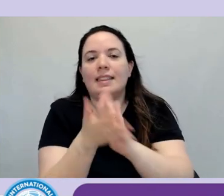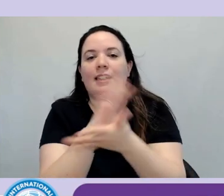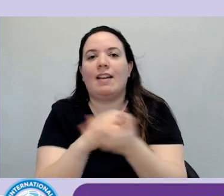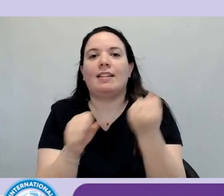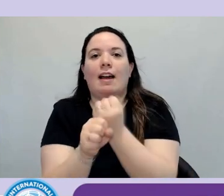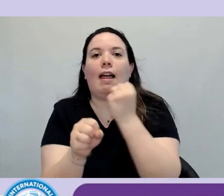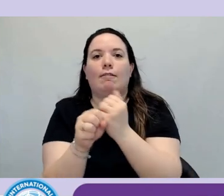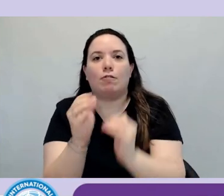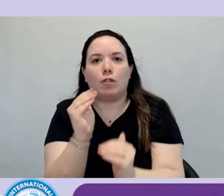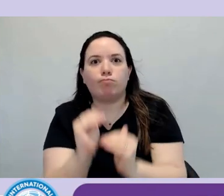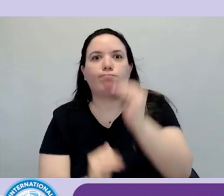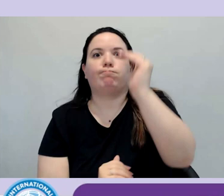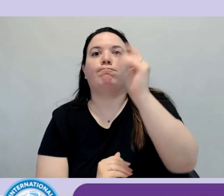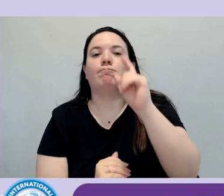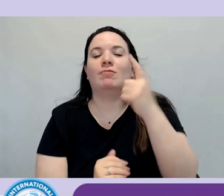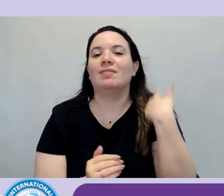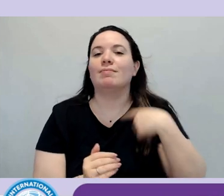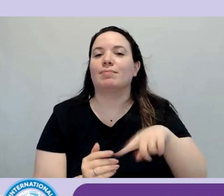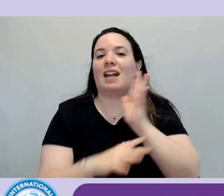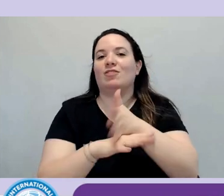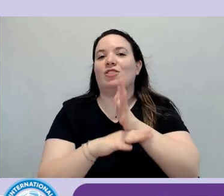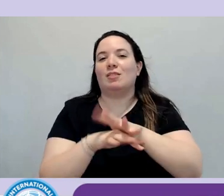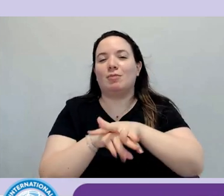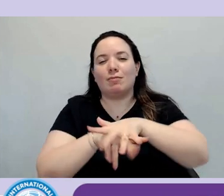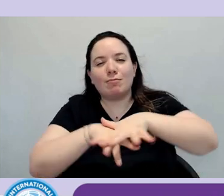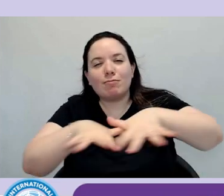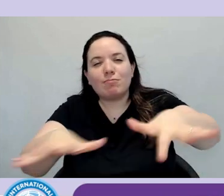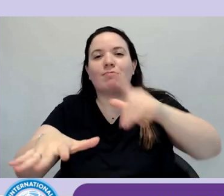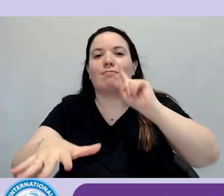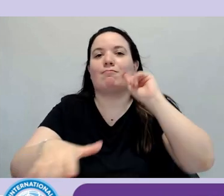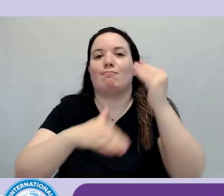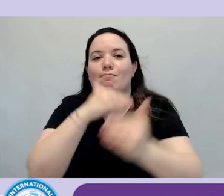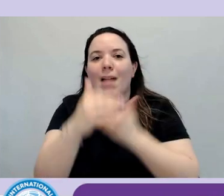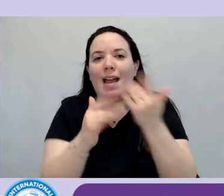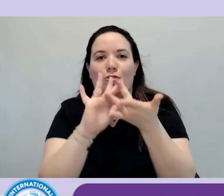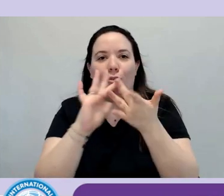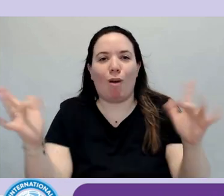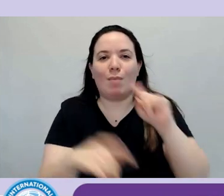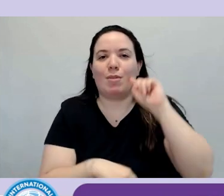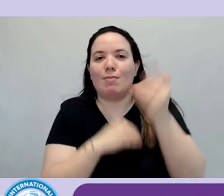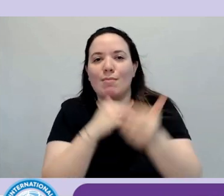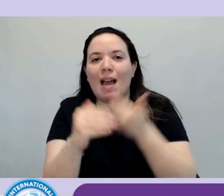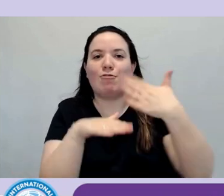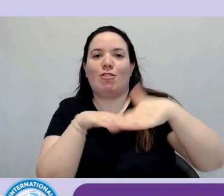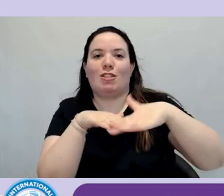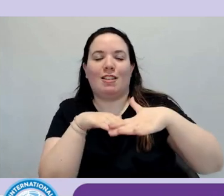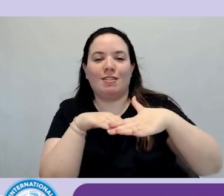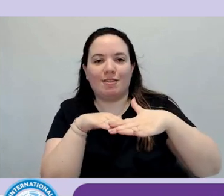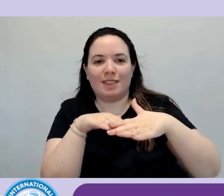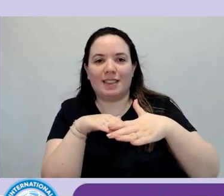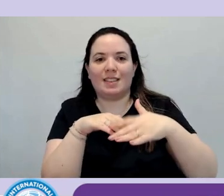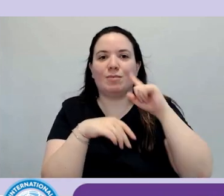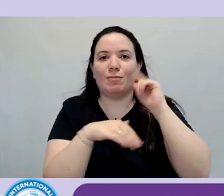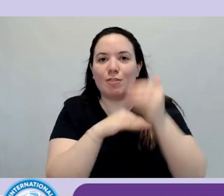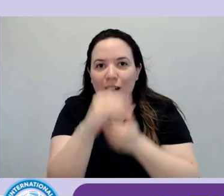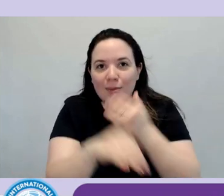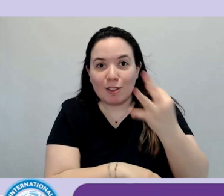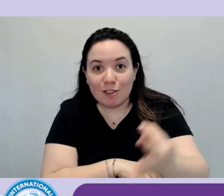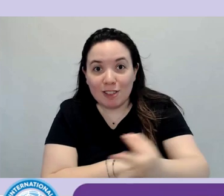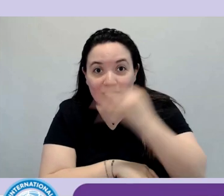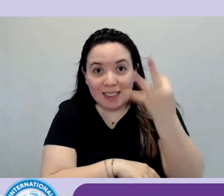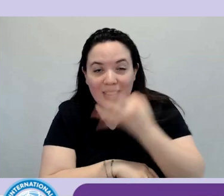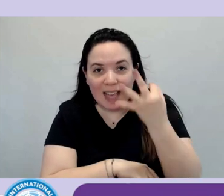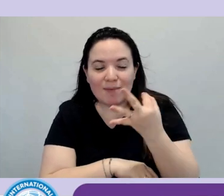attività lavorativa meglio sarà il web meglio saranno i servizi e via via miglioreranno sempre e